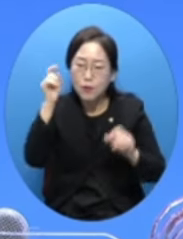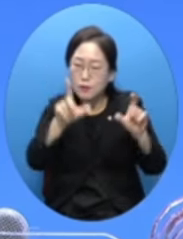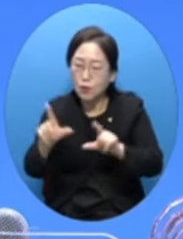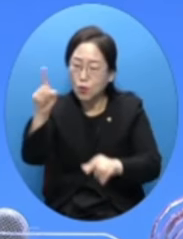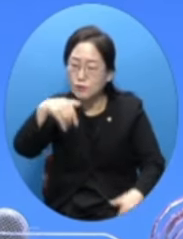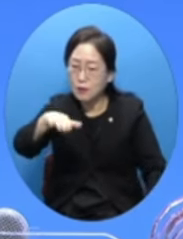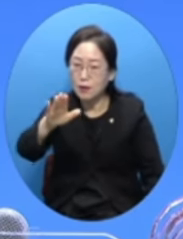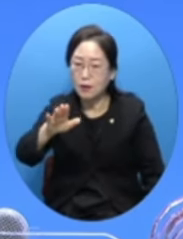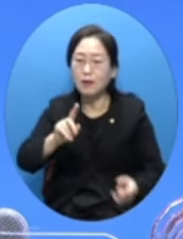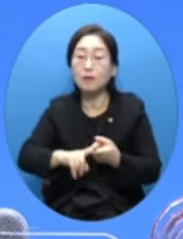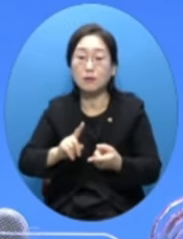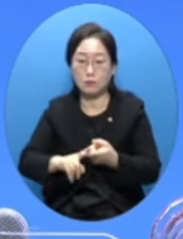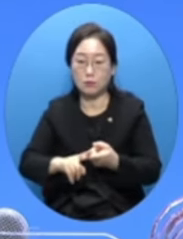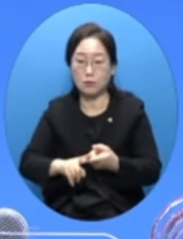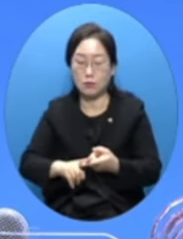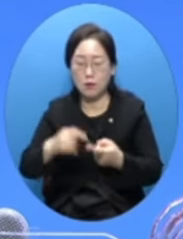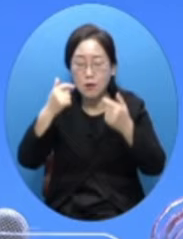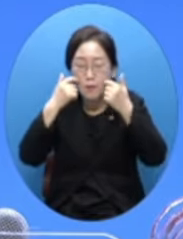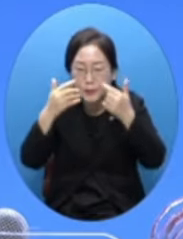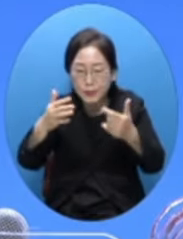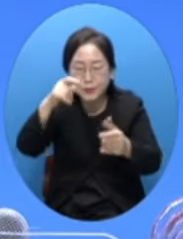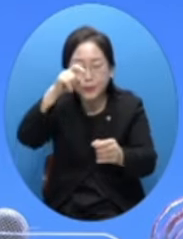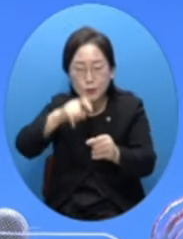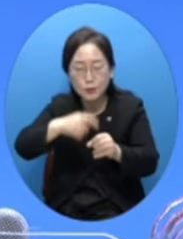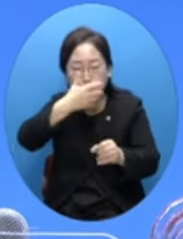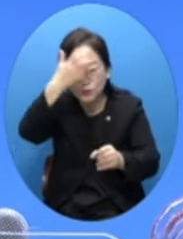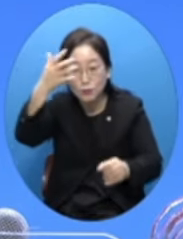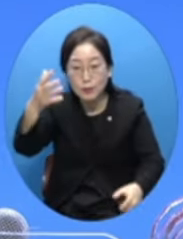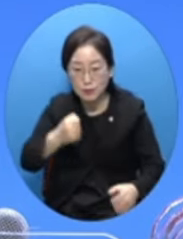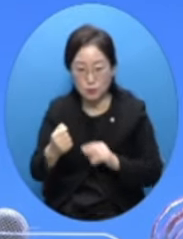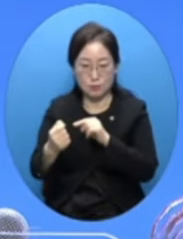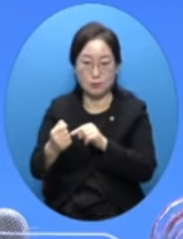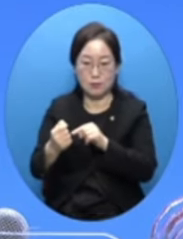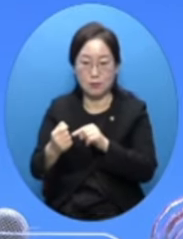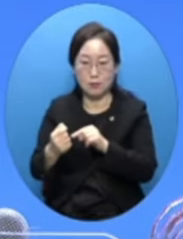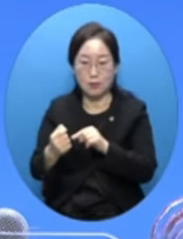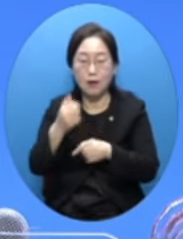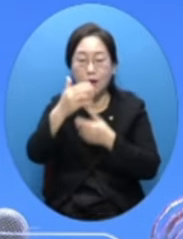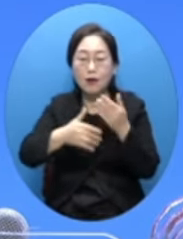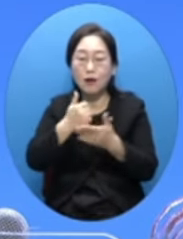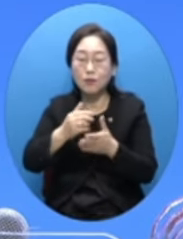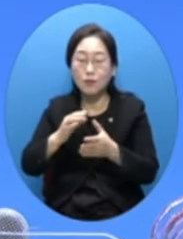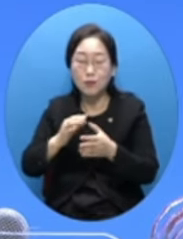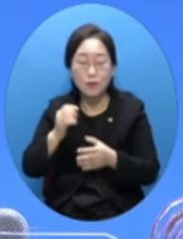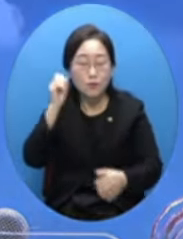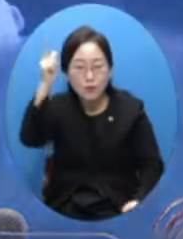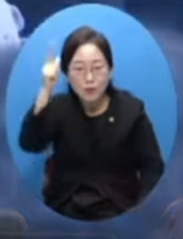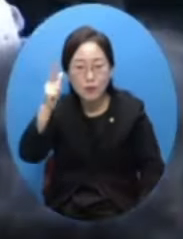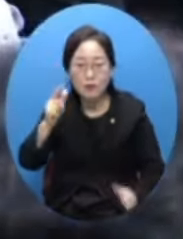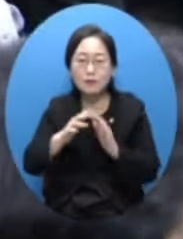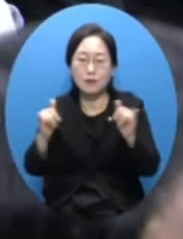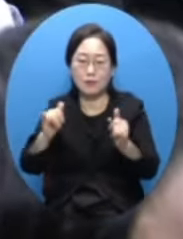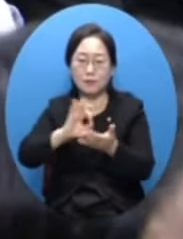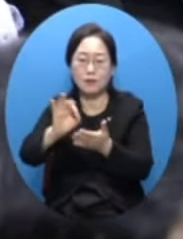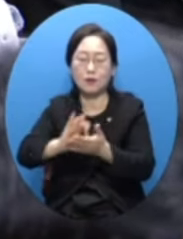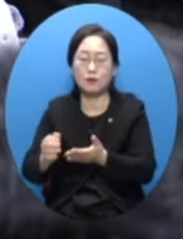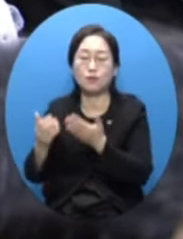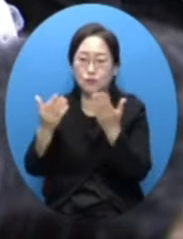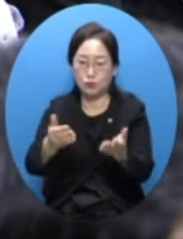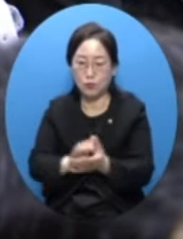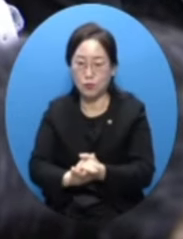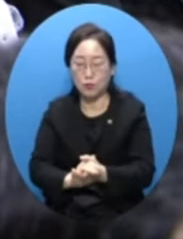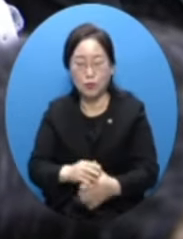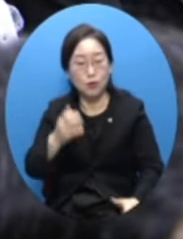있는가? 인생에 대한 분명한 목적과 꿈이 있을 때 하나님이 우리를 위대한 사람으로 사용해 주시는 것입니다. 어떤